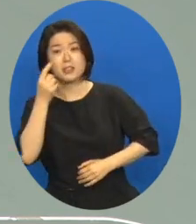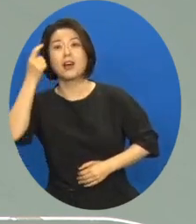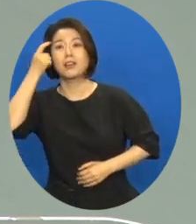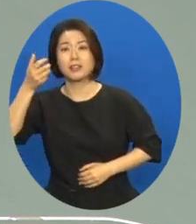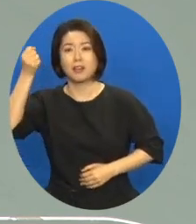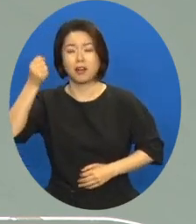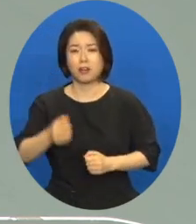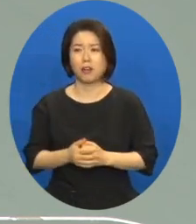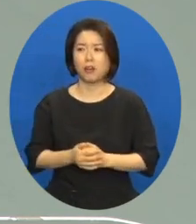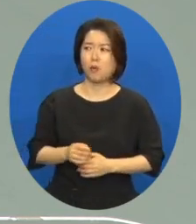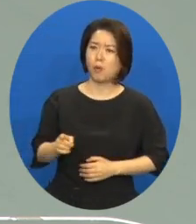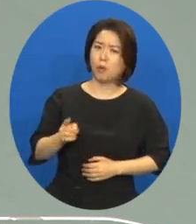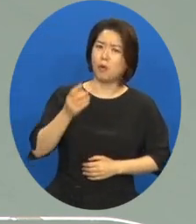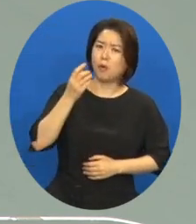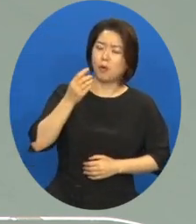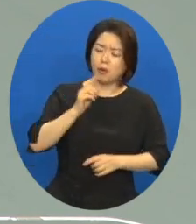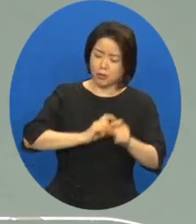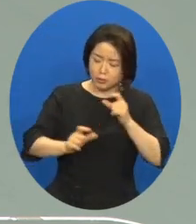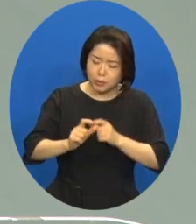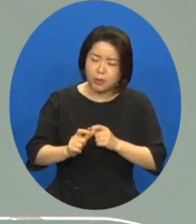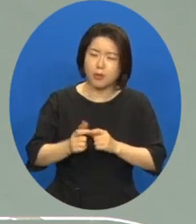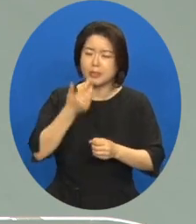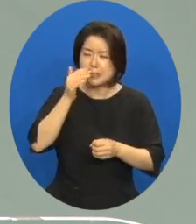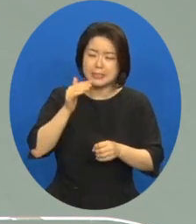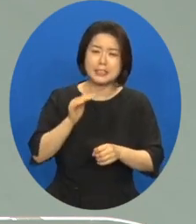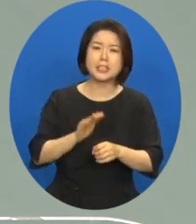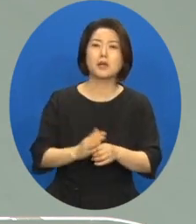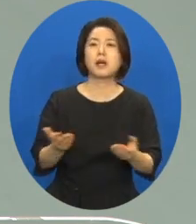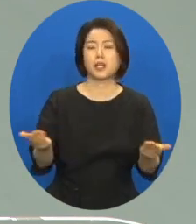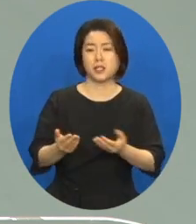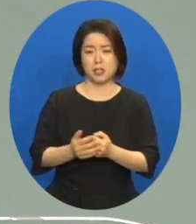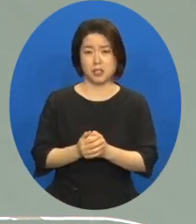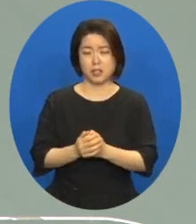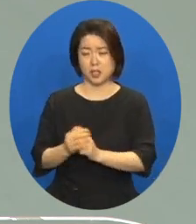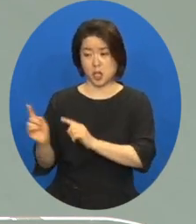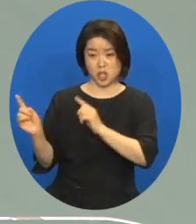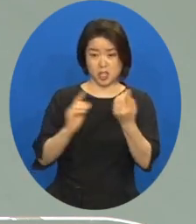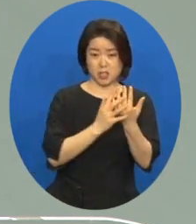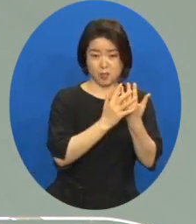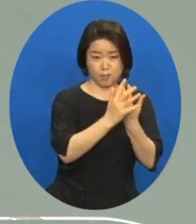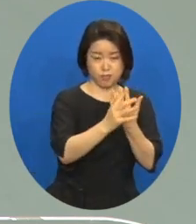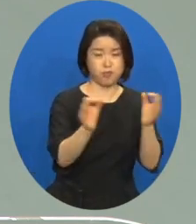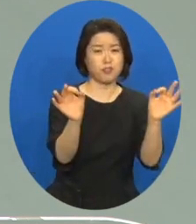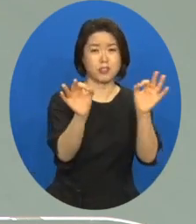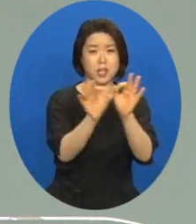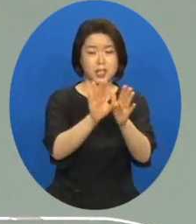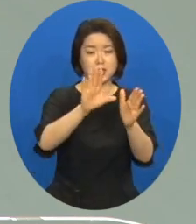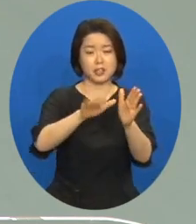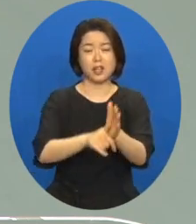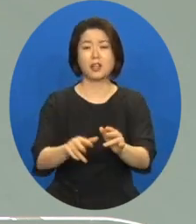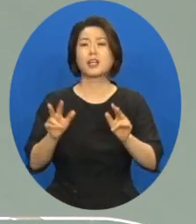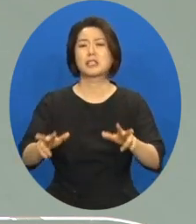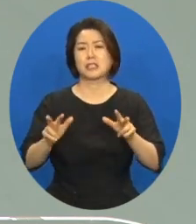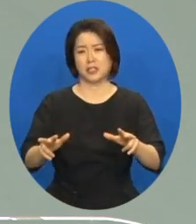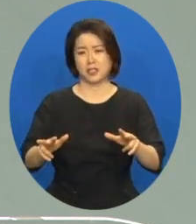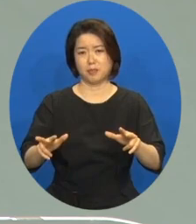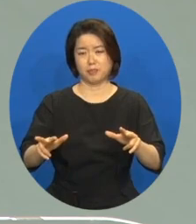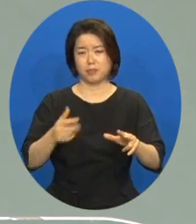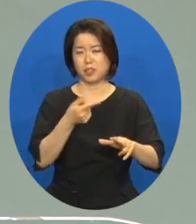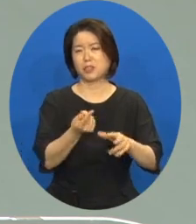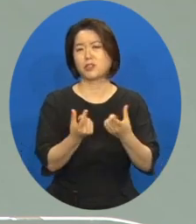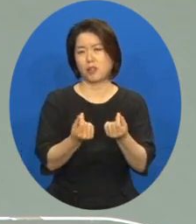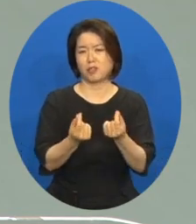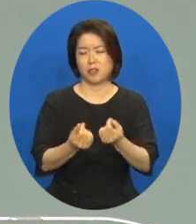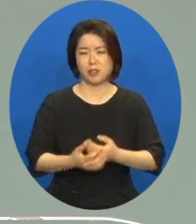정말 기가 막힌 거죠. 부흥이 떠난 시대가 이런 시대인 거예요. 지금이 바로 그와 같은